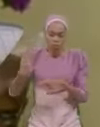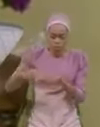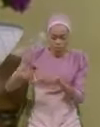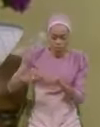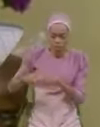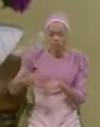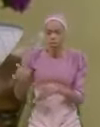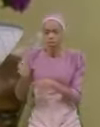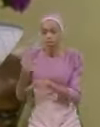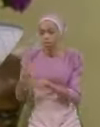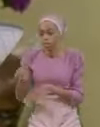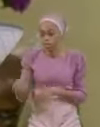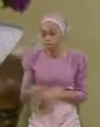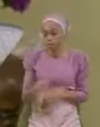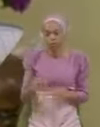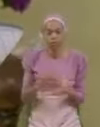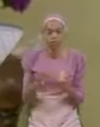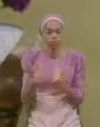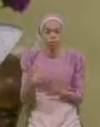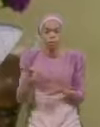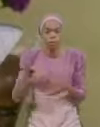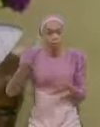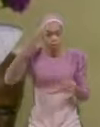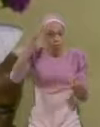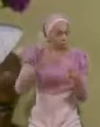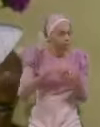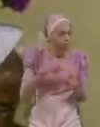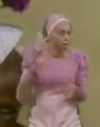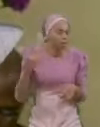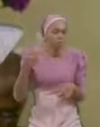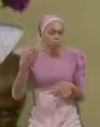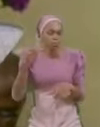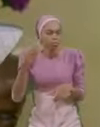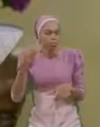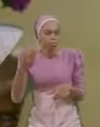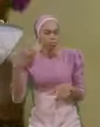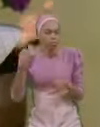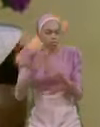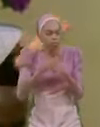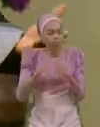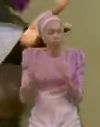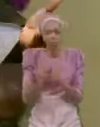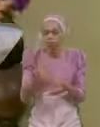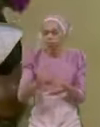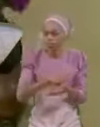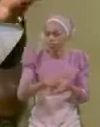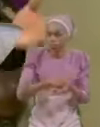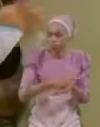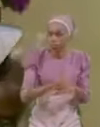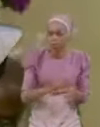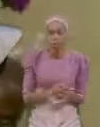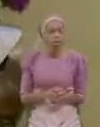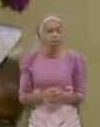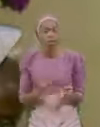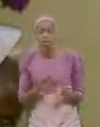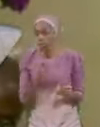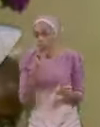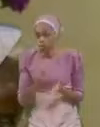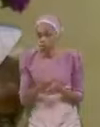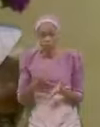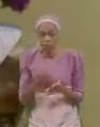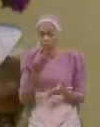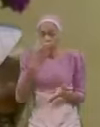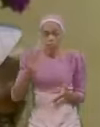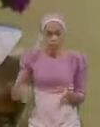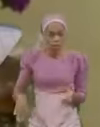alors que sa sœur Marth était occupé à servir ce n'est pas que faire préparer quelque chose pour Jésus est